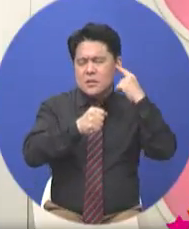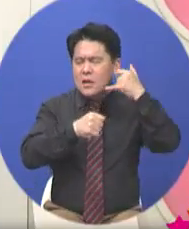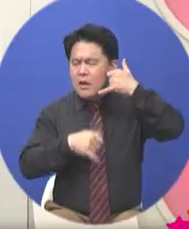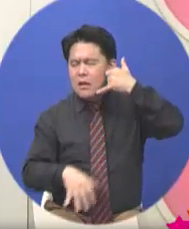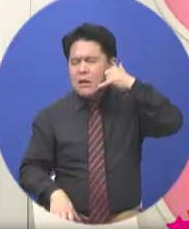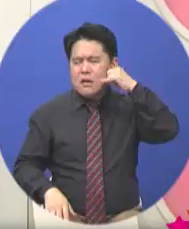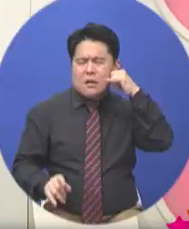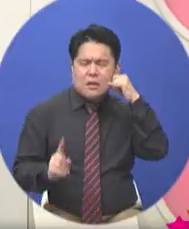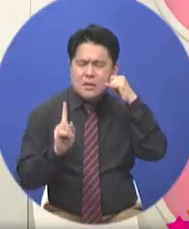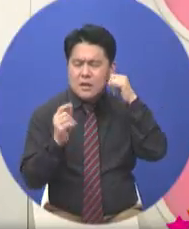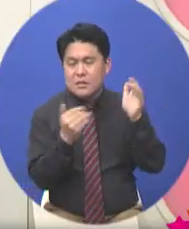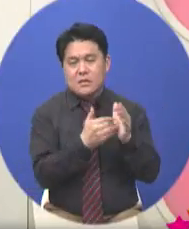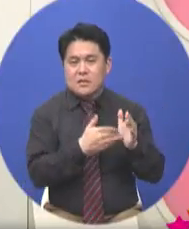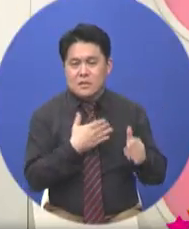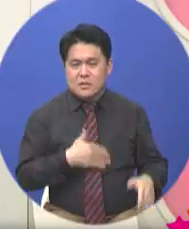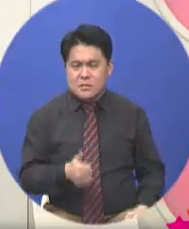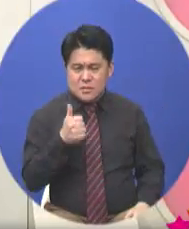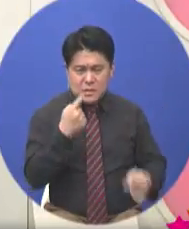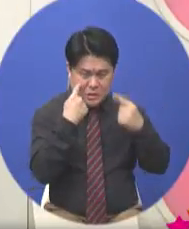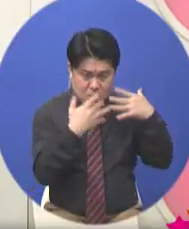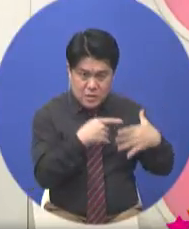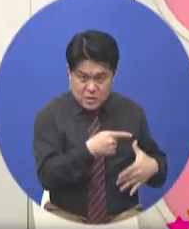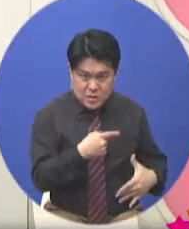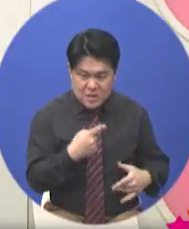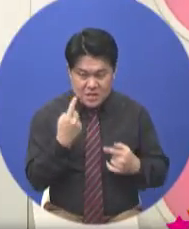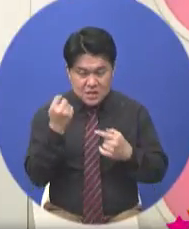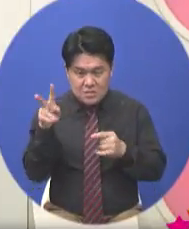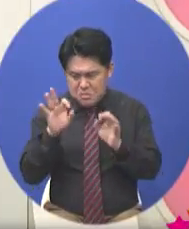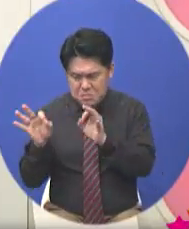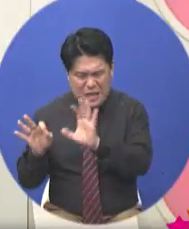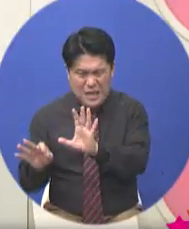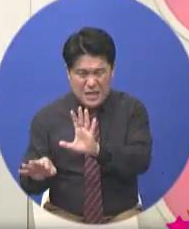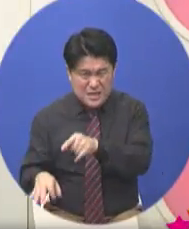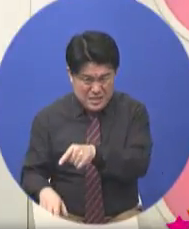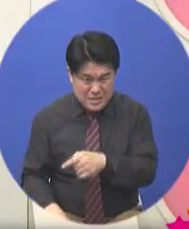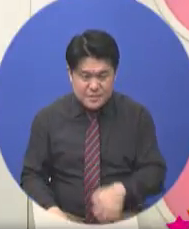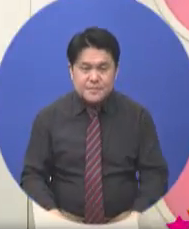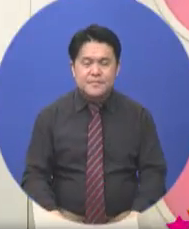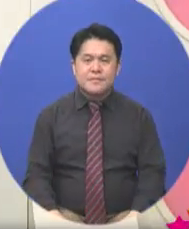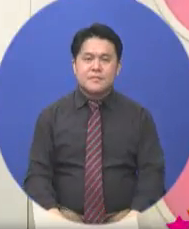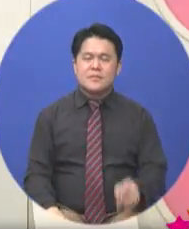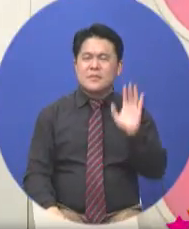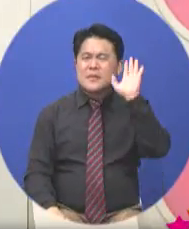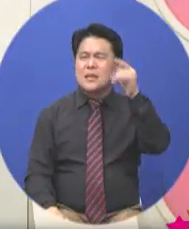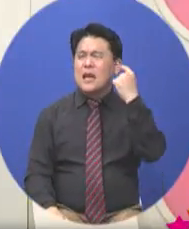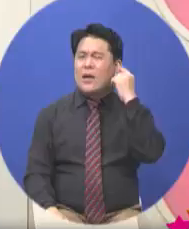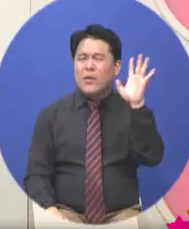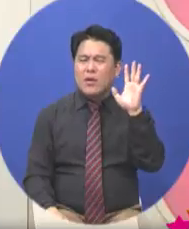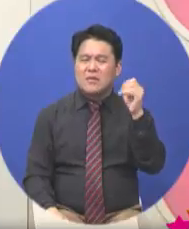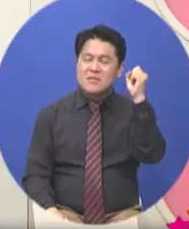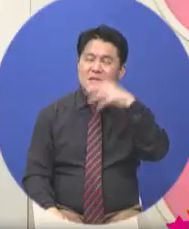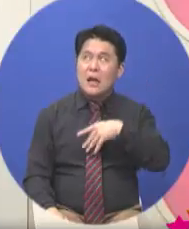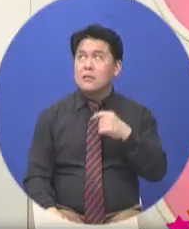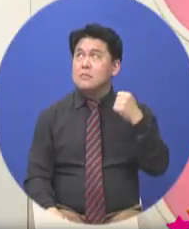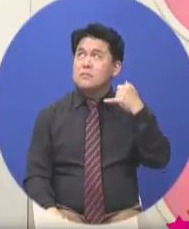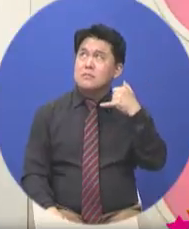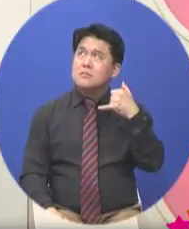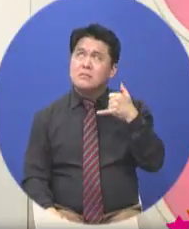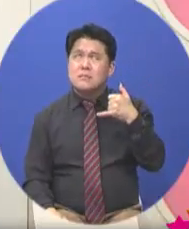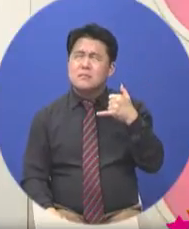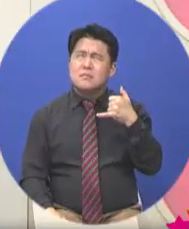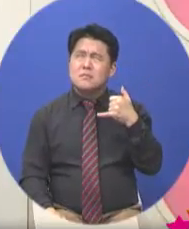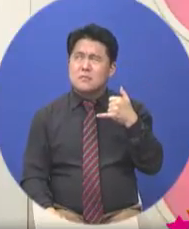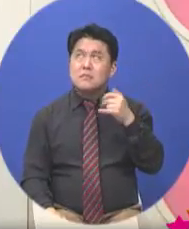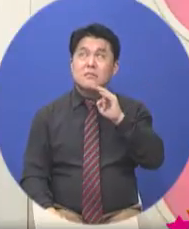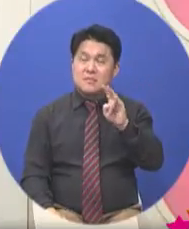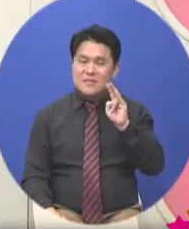나오는 음악만 듣고 부르면 정확하게 맞아 떨어진다는 거죠. 나중에는 안 들립니다. 그럼 막 강으로 부립니다. 아, 그러니까. 나중에는